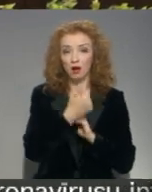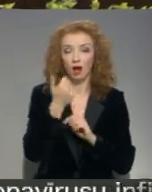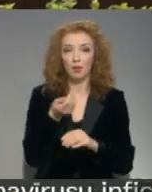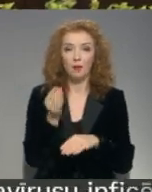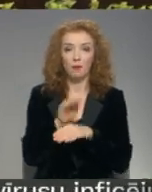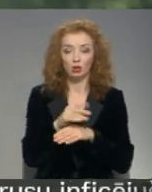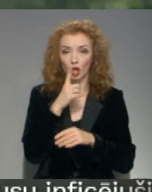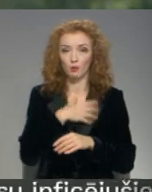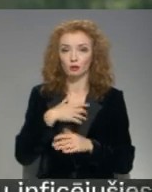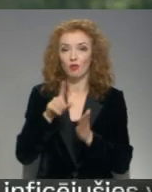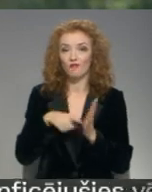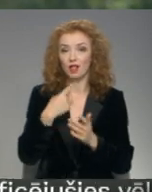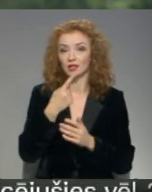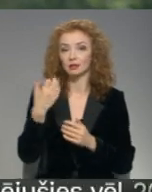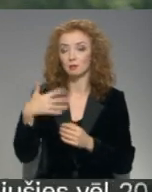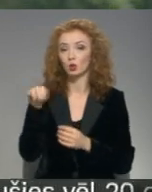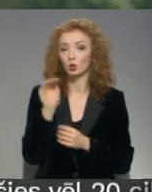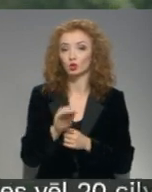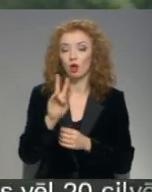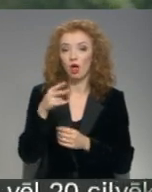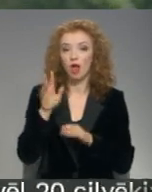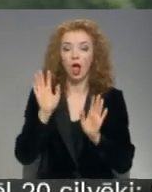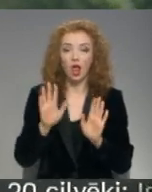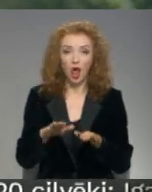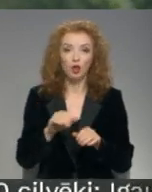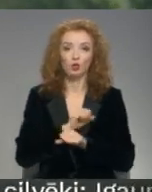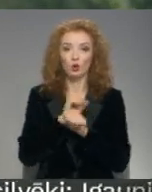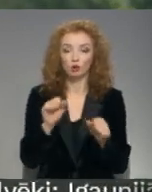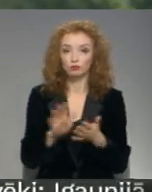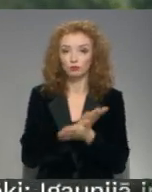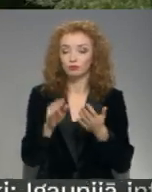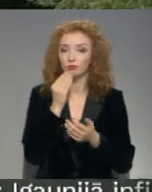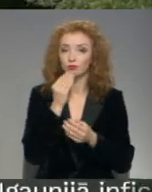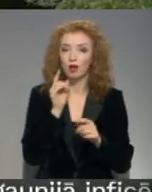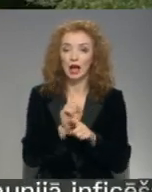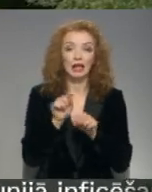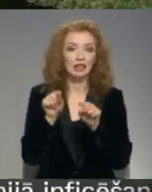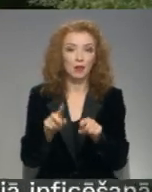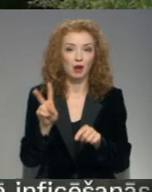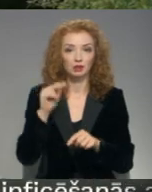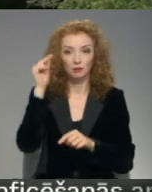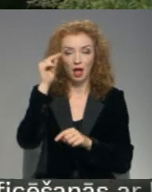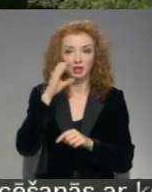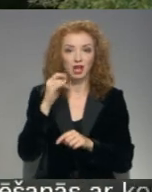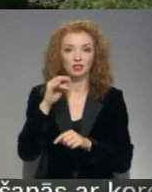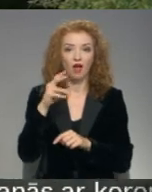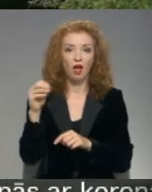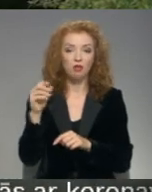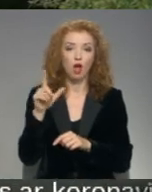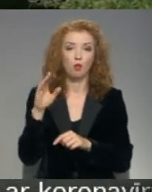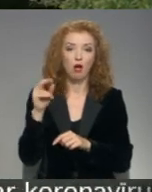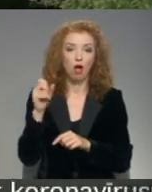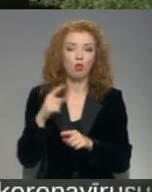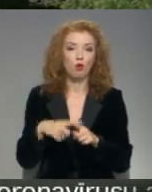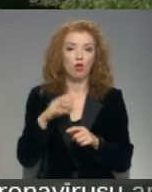būs nepieciešami vēl 50 tūkstoši eiro, lai brīvpusdienas nodrošinātu arī tiem izglītojamajiem, kuri mācās Cesvainas, Lubānas un Ērgļu novados,